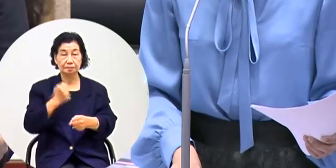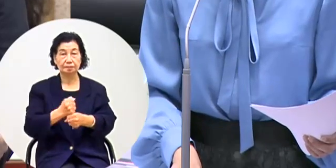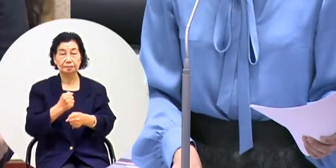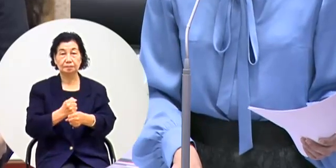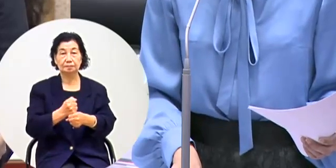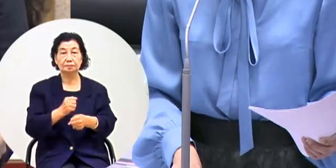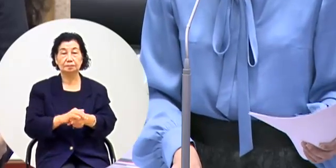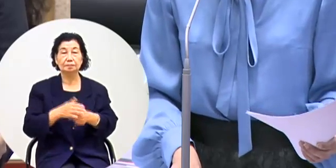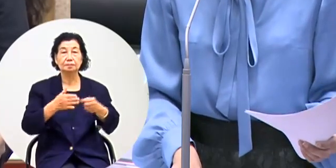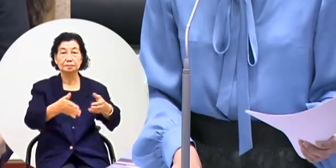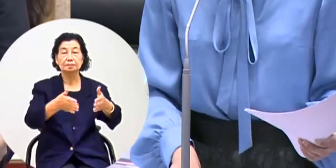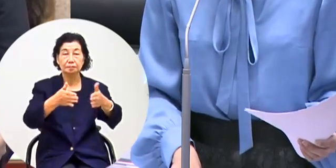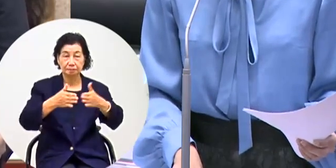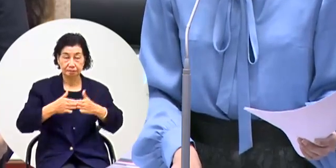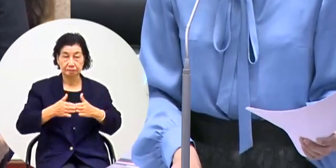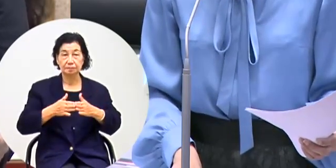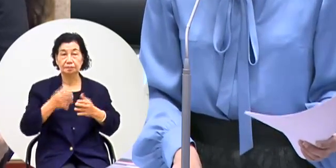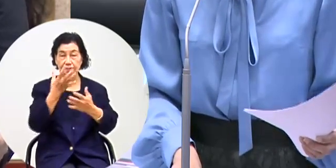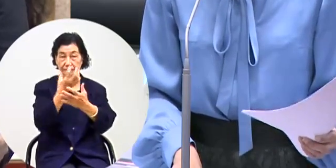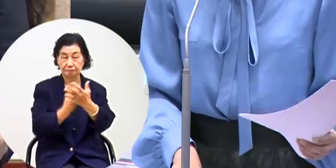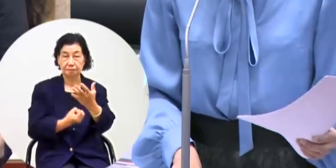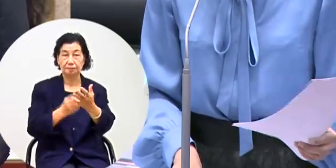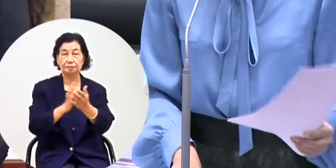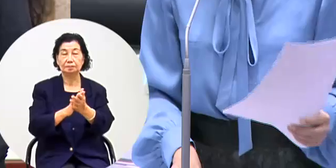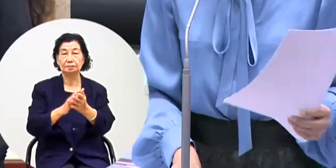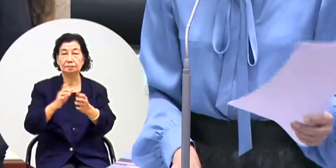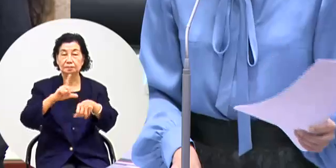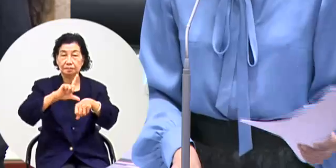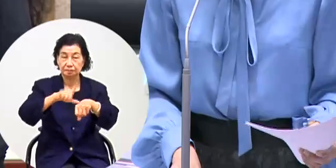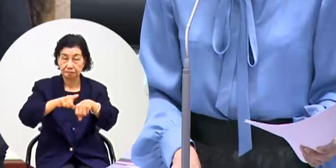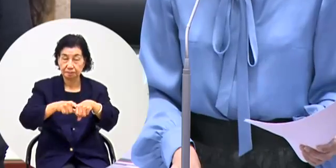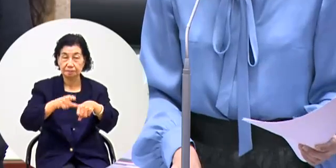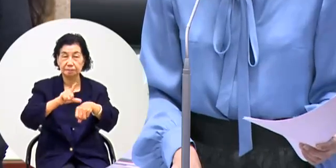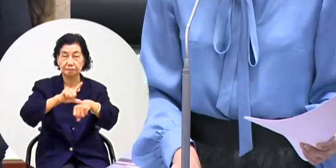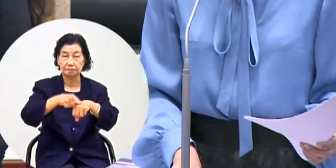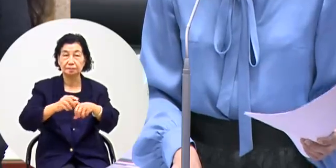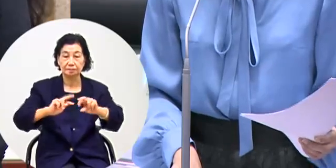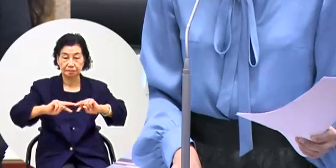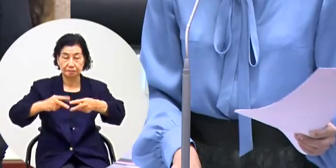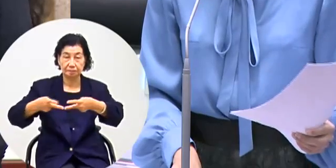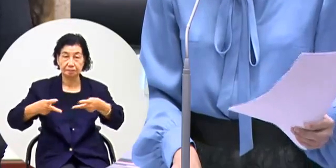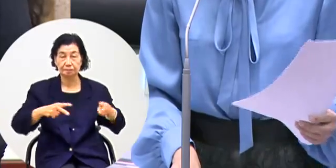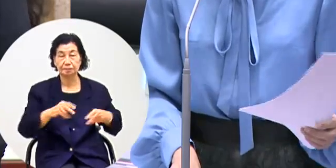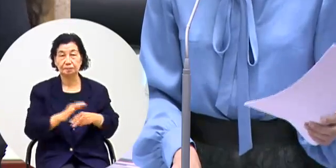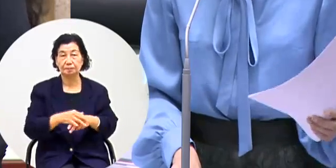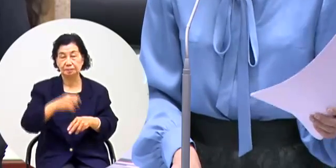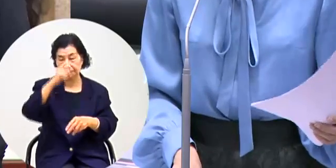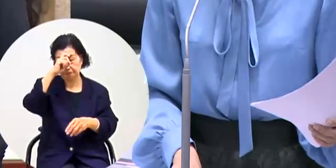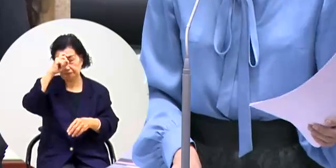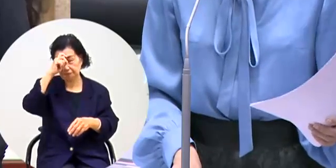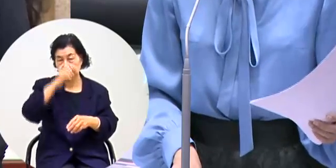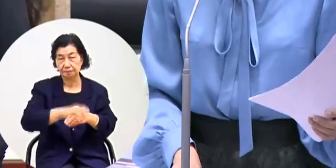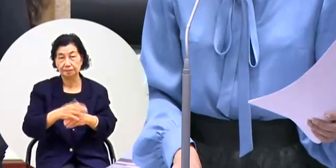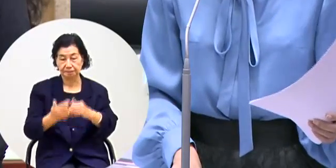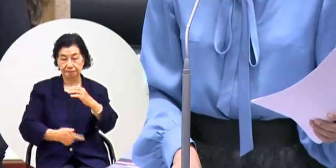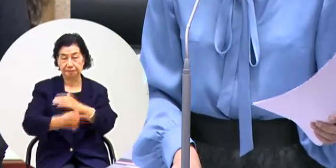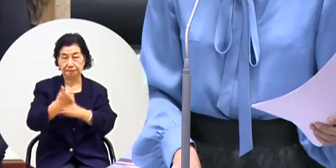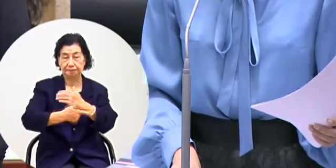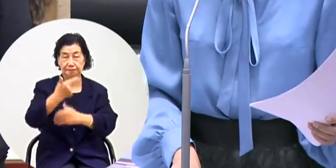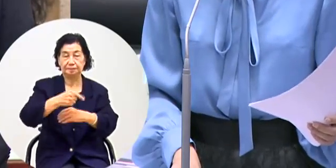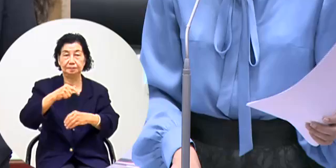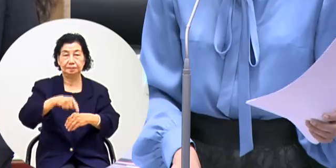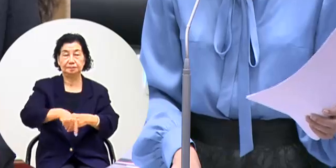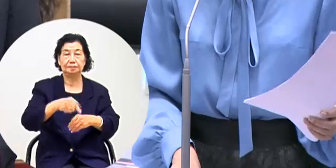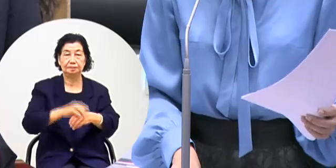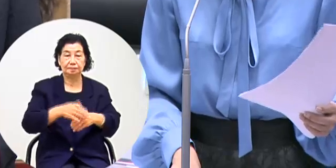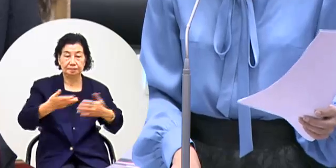做一些调整嘛。所以希望你们越早把这个案子提出来的原因，就是因为就是说后面有很多的时间，大概还有